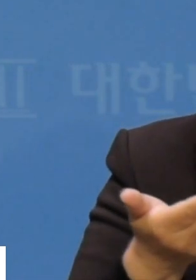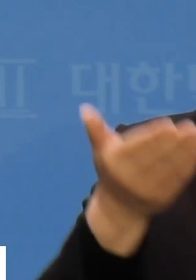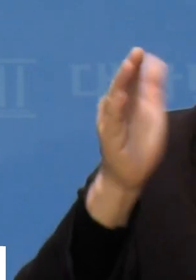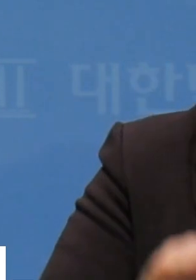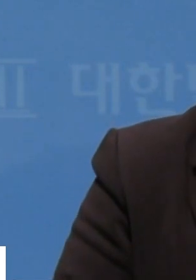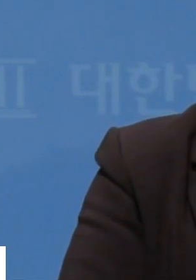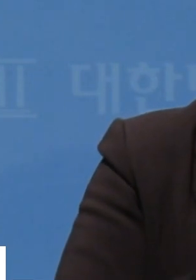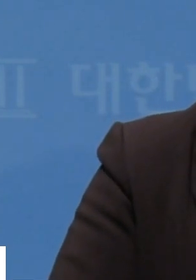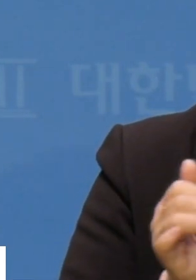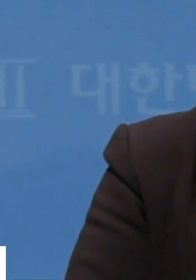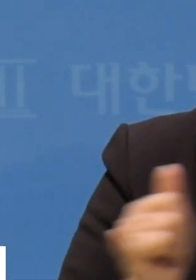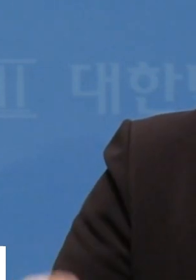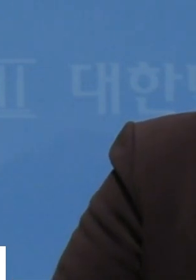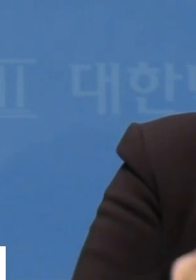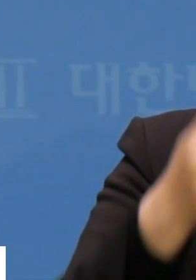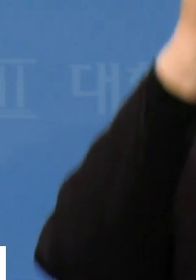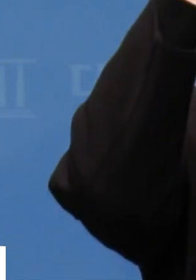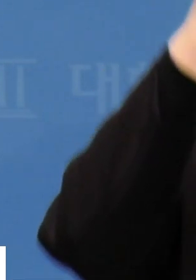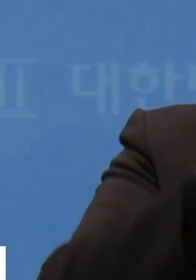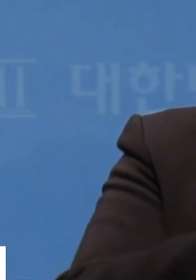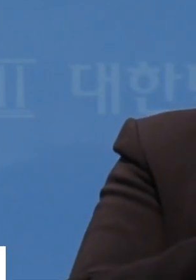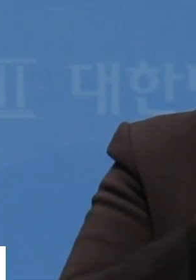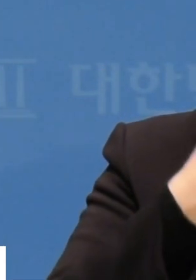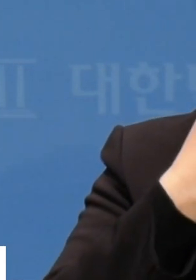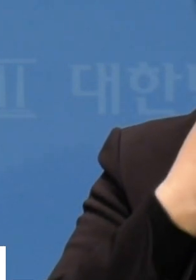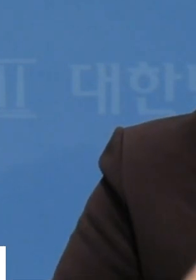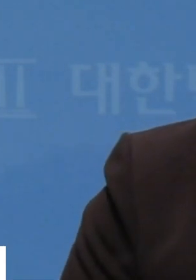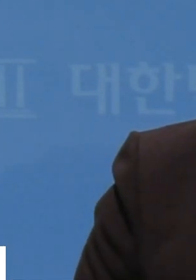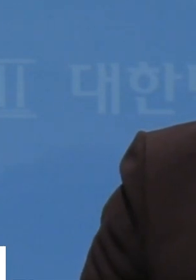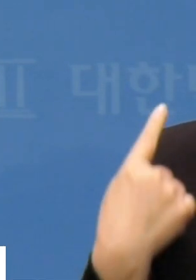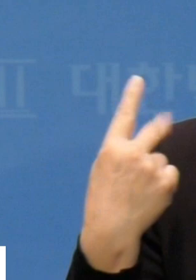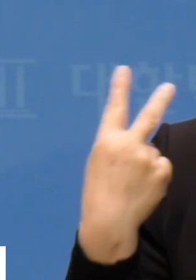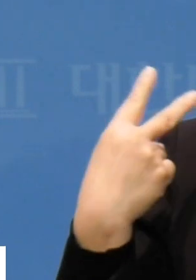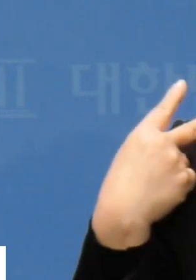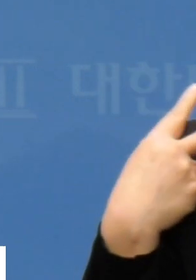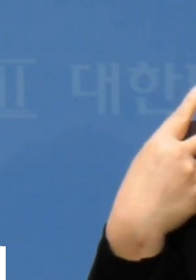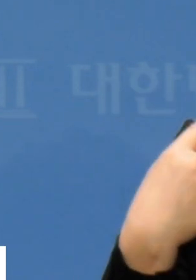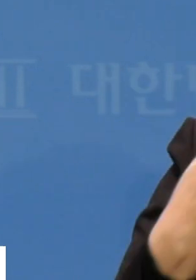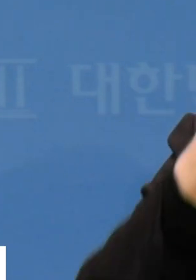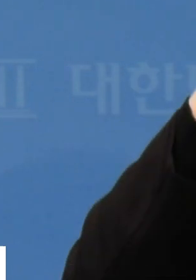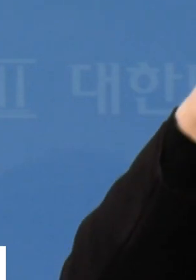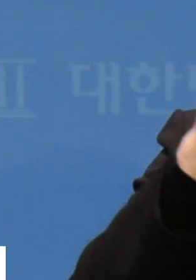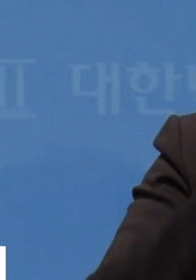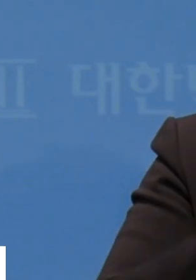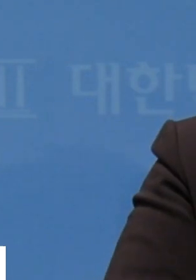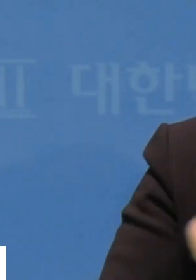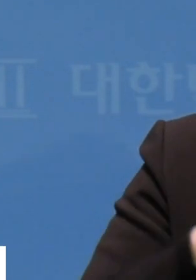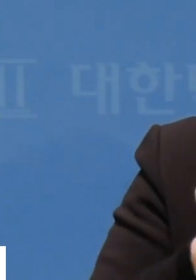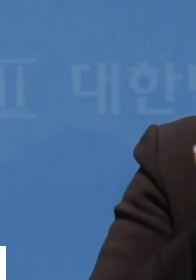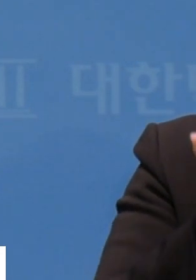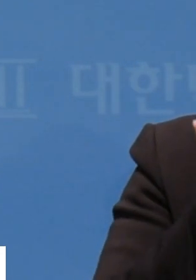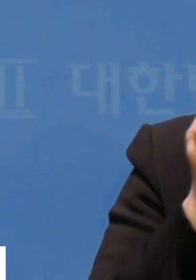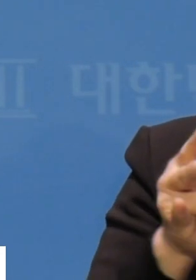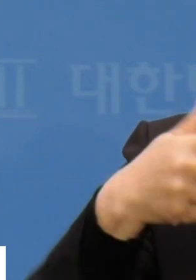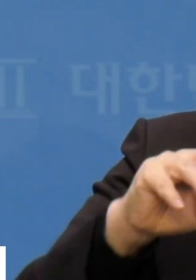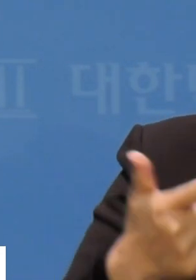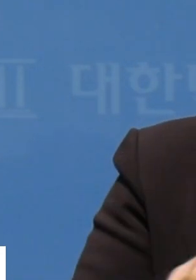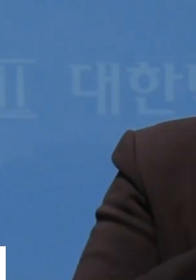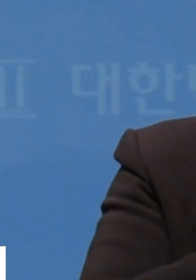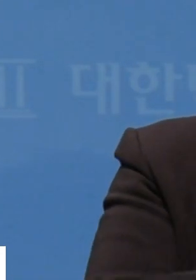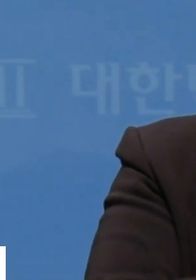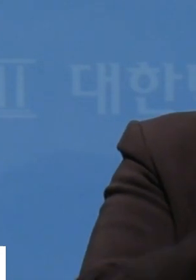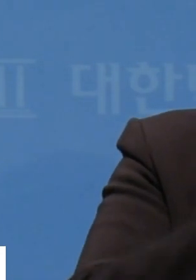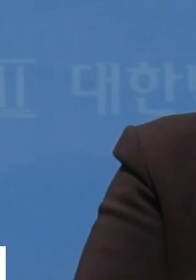수 없었습니다. 그제는 경북 예천에서 수해실종자 수색 중 순직한